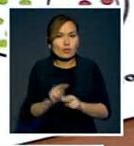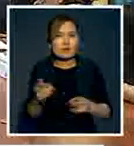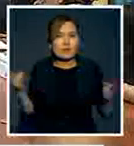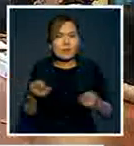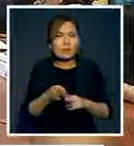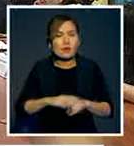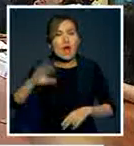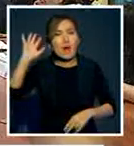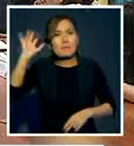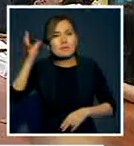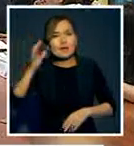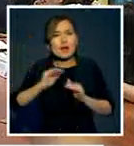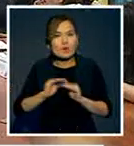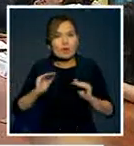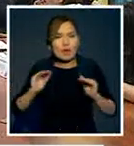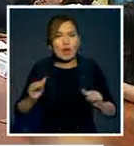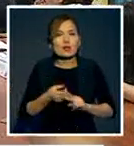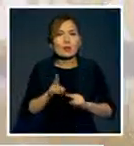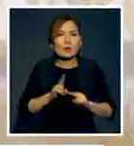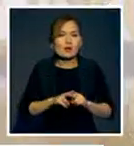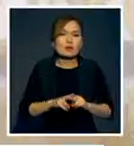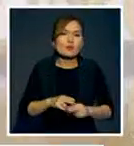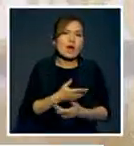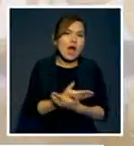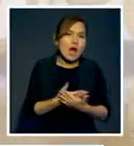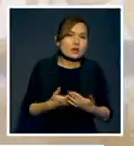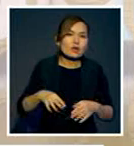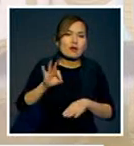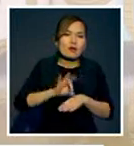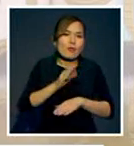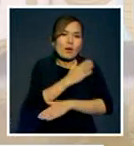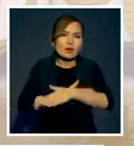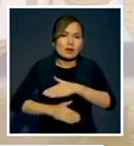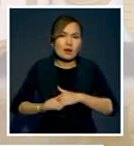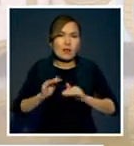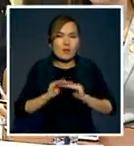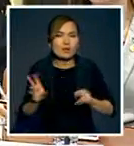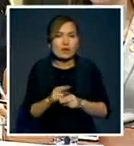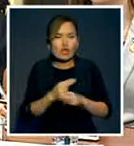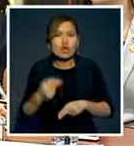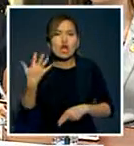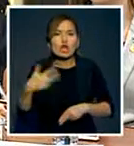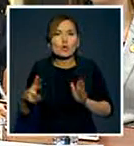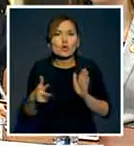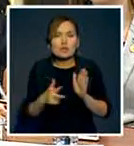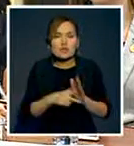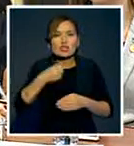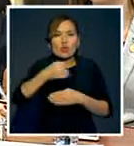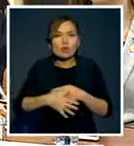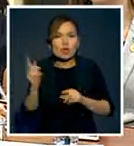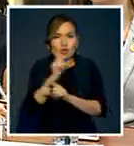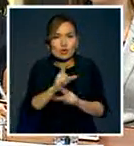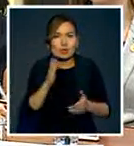бойынша бүлдіршіндердің психологиялық және физикалық кемшілігін анықтайтын 58 орталық бар. Осы ретте жұмыс сапасын арттыру